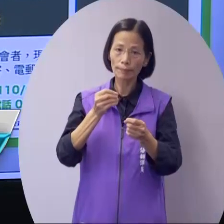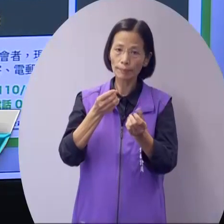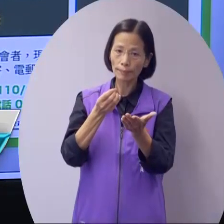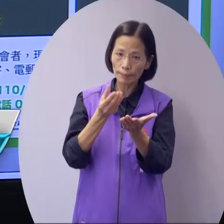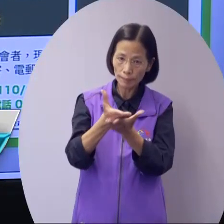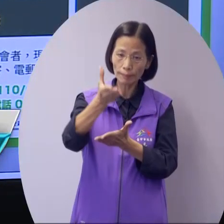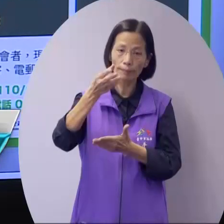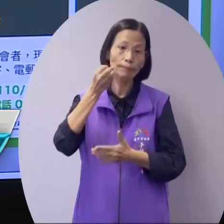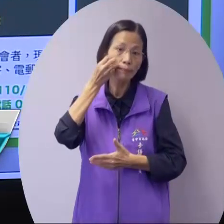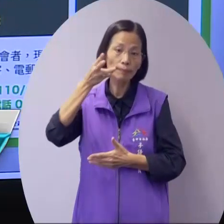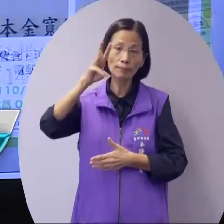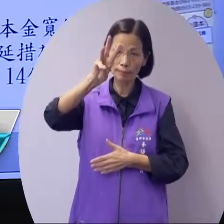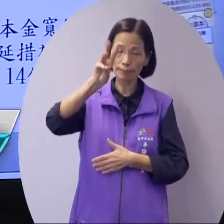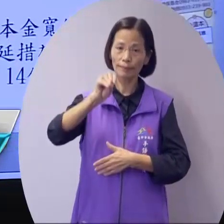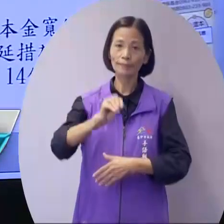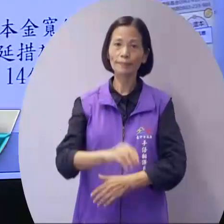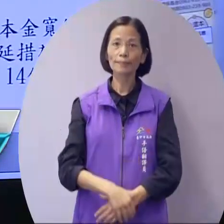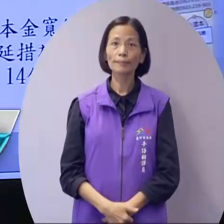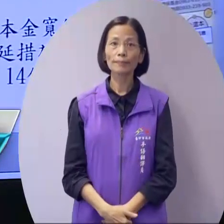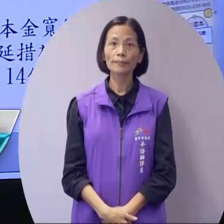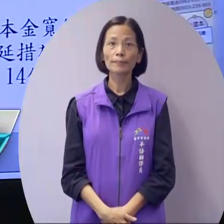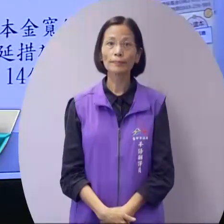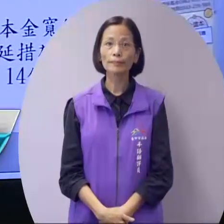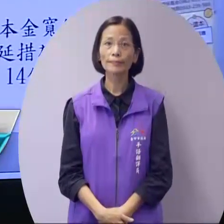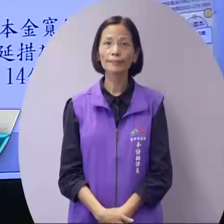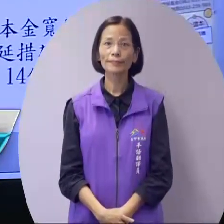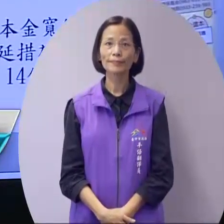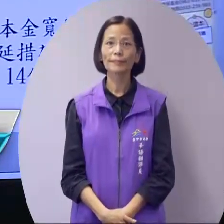3个月就30000元。好，下一个。